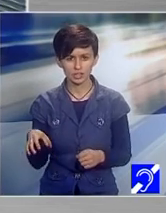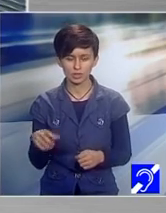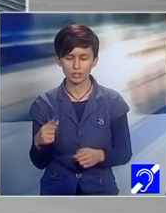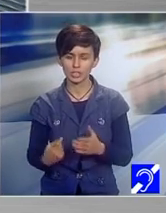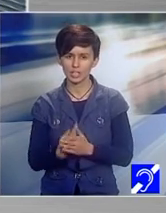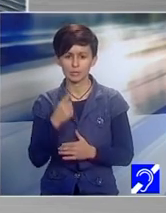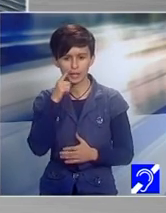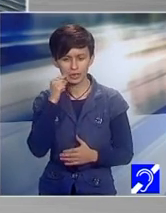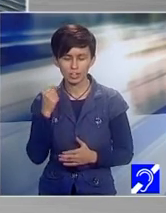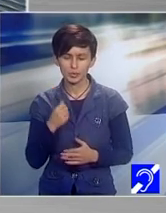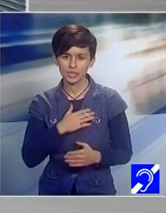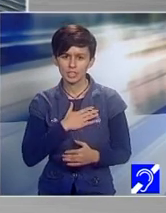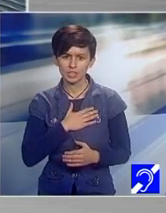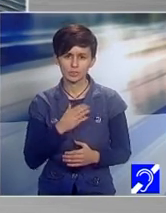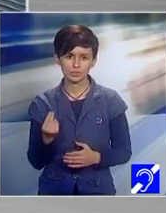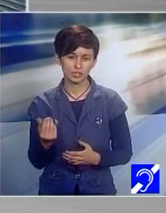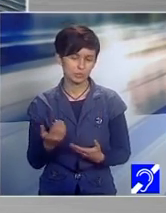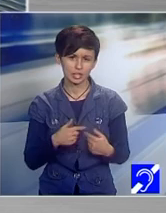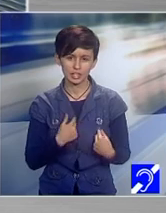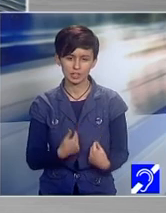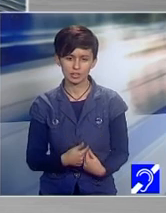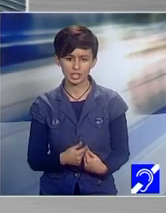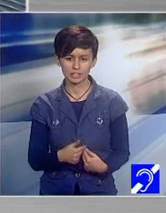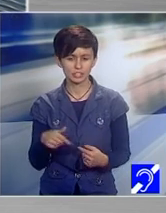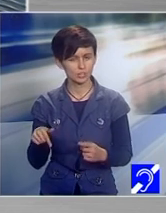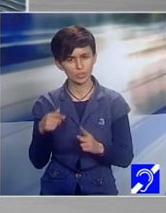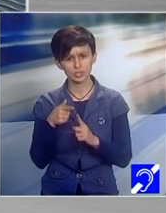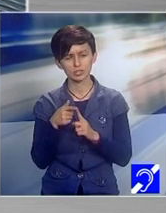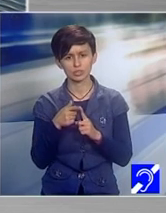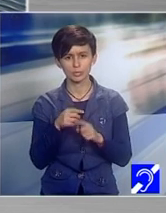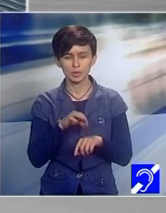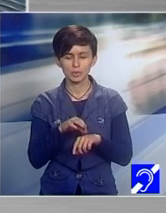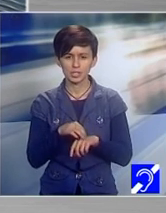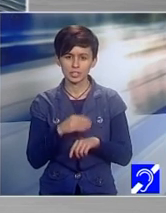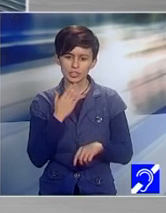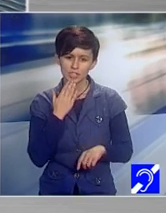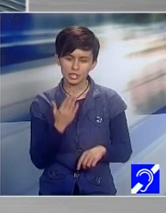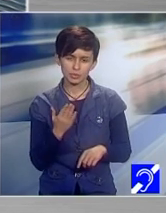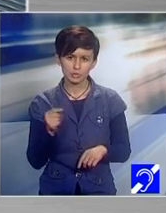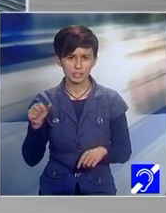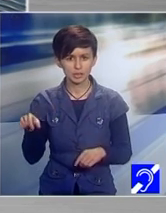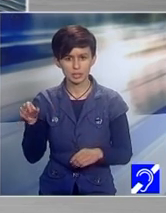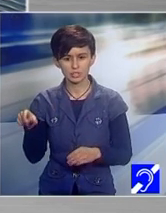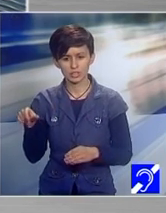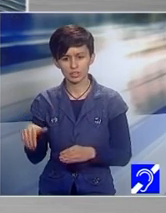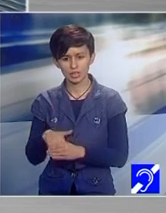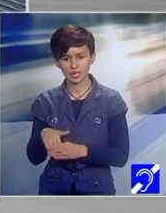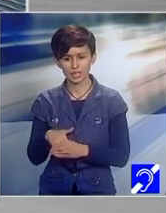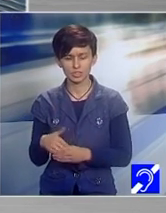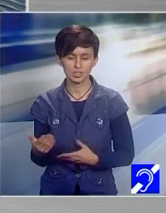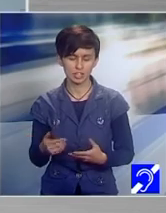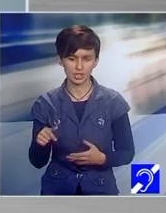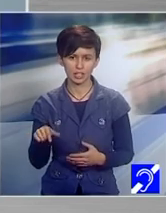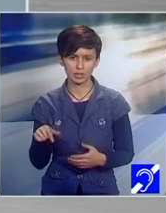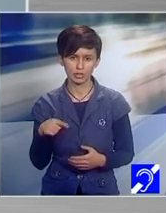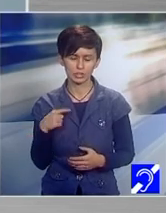donează și cu acest prilej medicii mulțumesc personalului care acolo este în deficit,